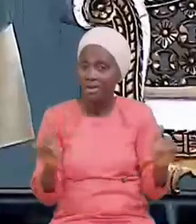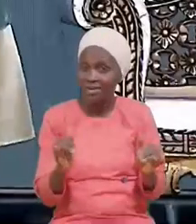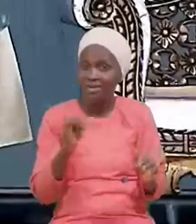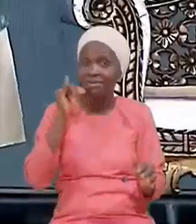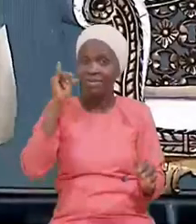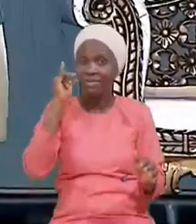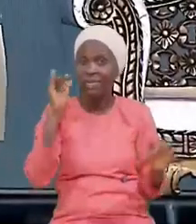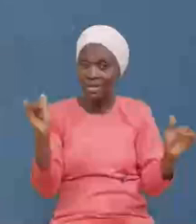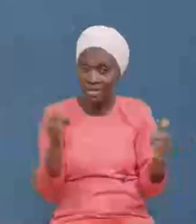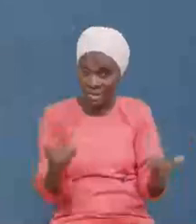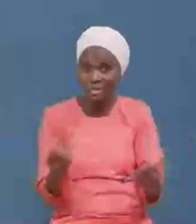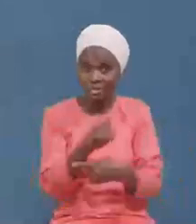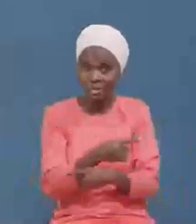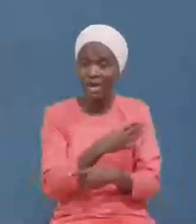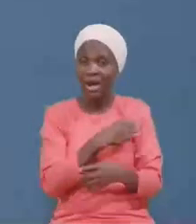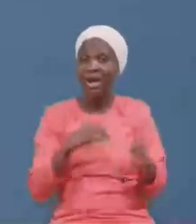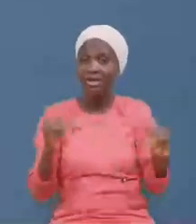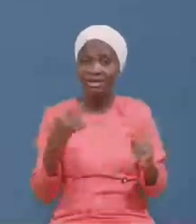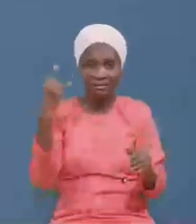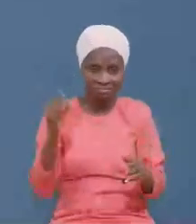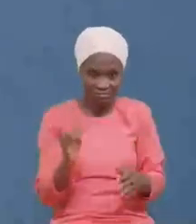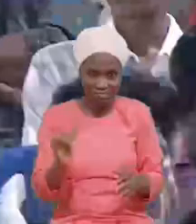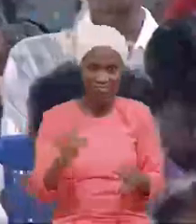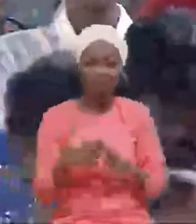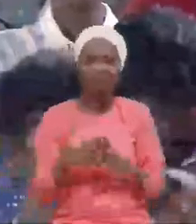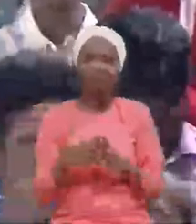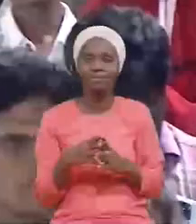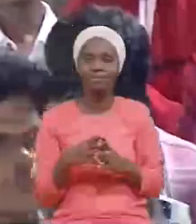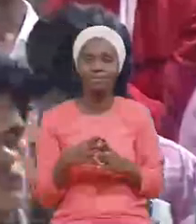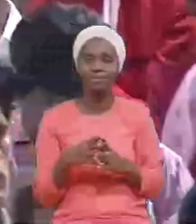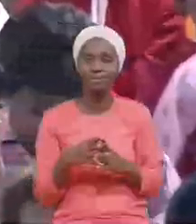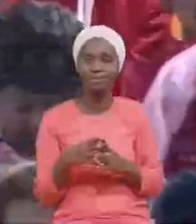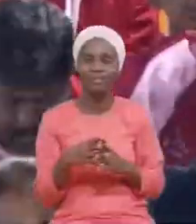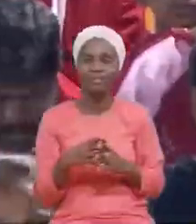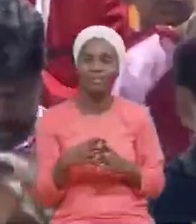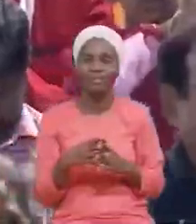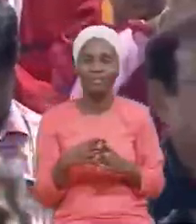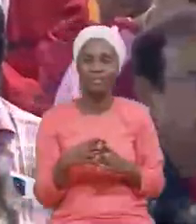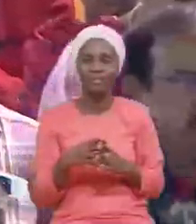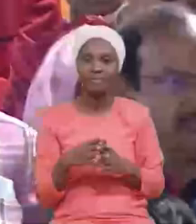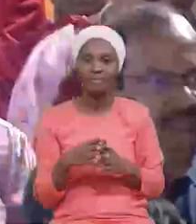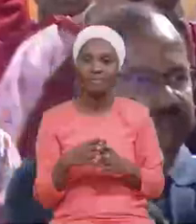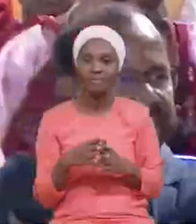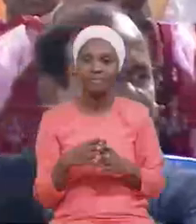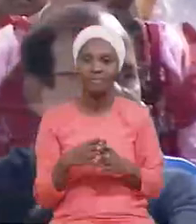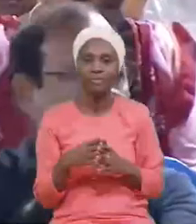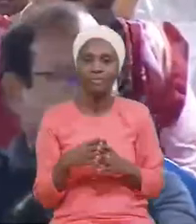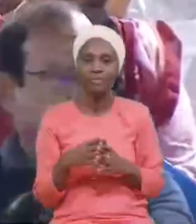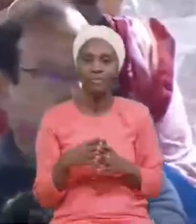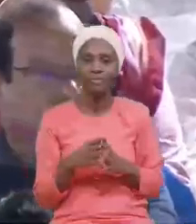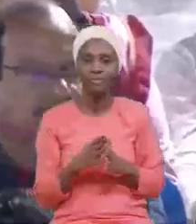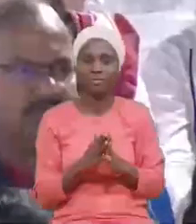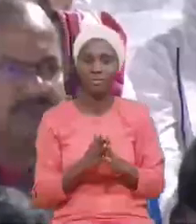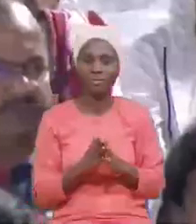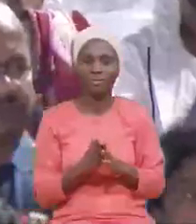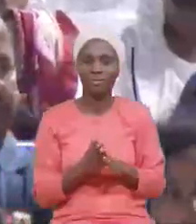quelle que soit la situation présente qui entoure votre maladie, que je suis ici aujourd'hui, j'étais là hier, aujourd'hui et pour